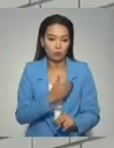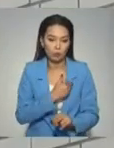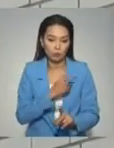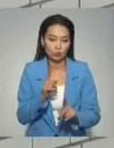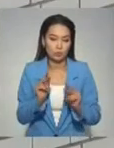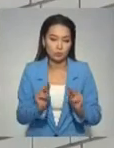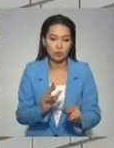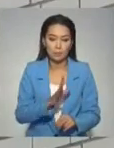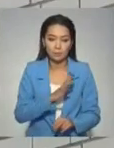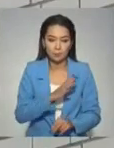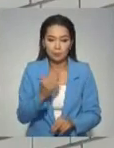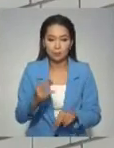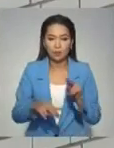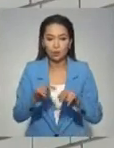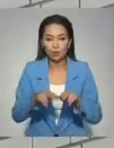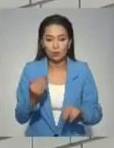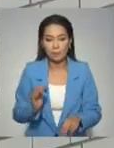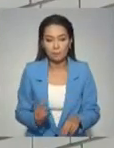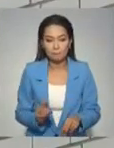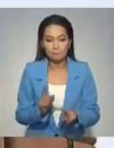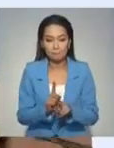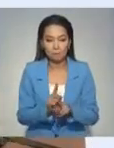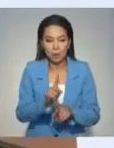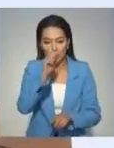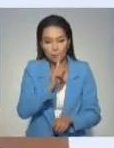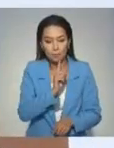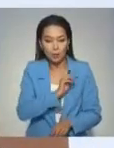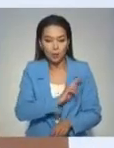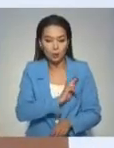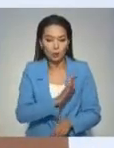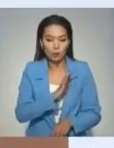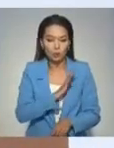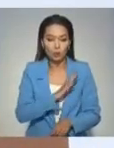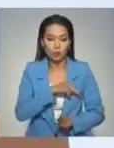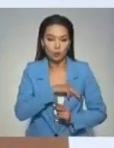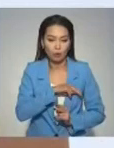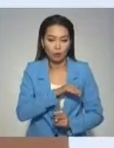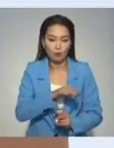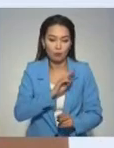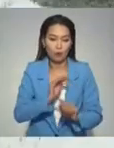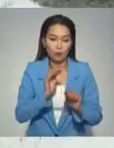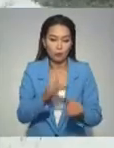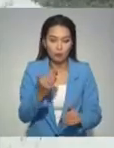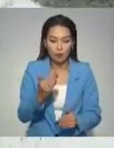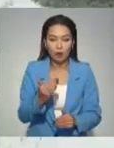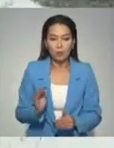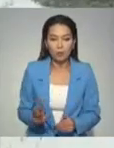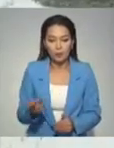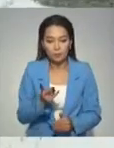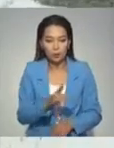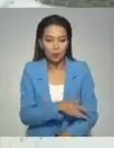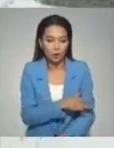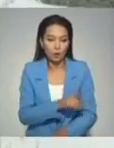Қалел Маденов аталған құрылыс компаниясында 1 ай ғана жұмыс істеген, штаттан тыс еңбек еткен. Сондықтан ол мен кәсіпорын арасында қызмет